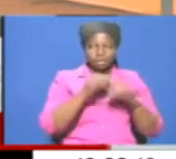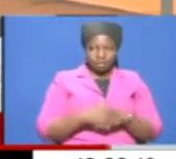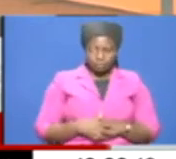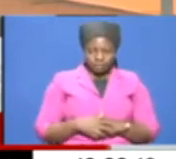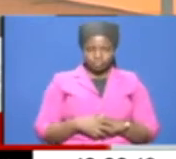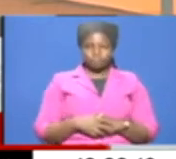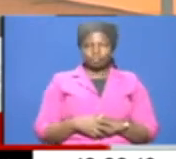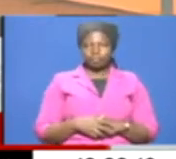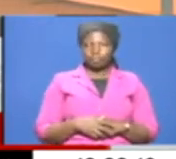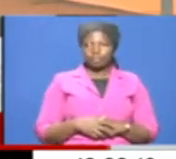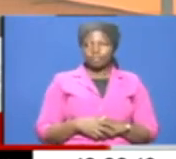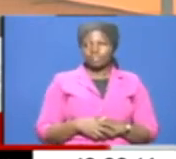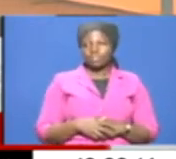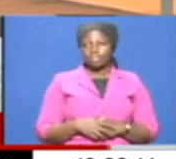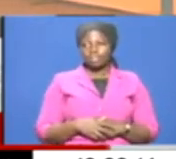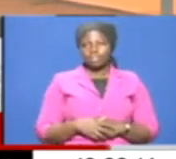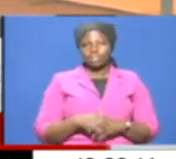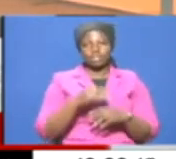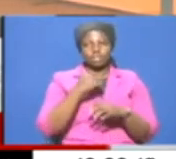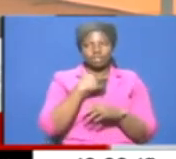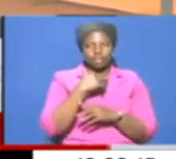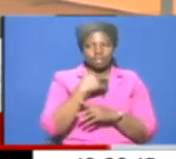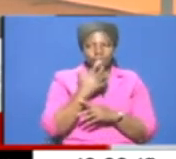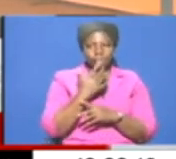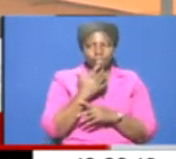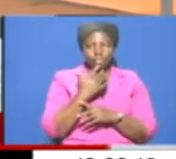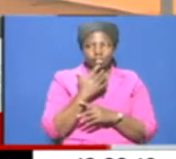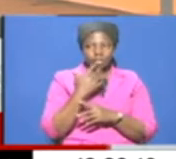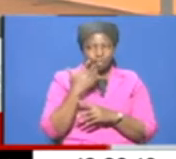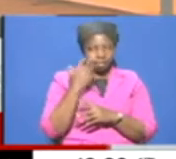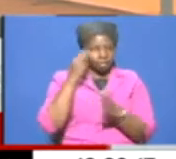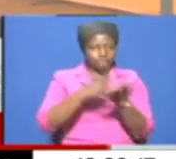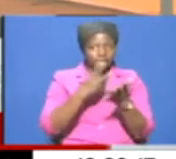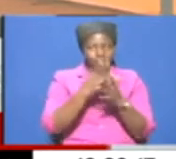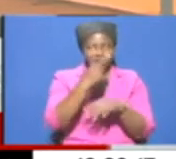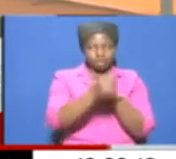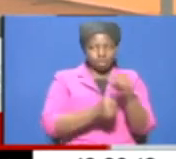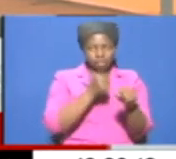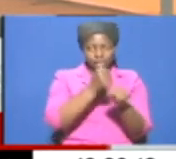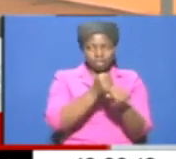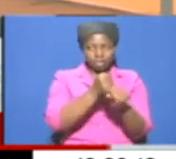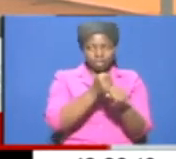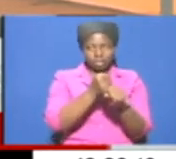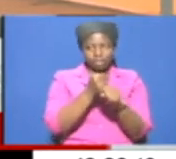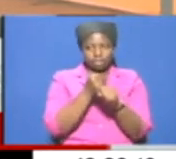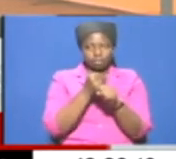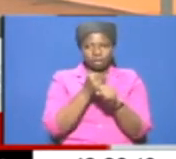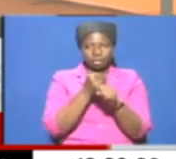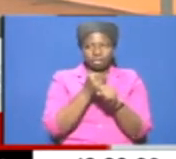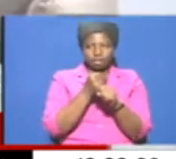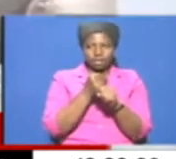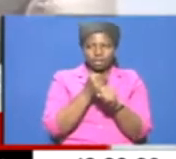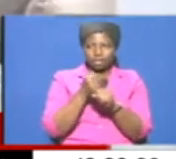ambayo hayajaweza kushuhudia mvua kwa hata miaka miwili. Hili linakushangaza. Ben,